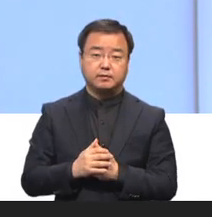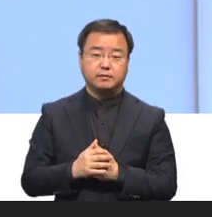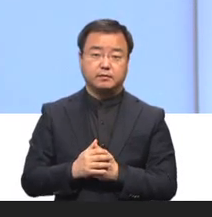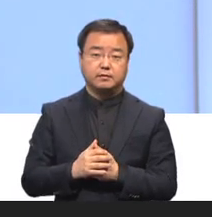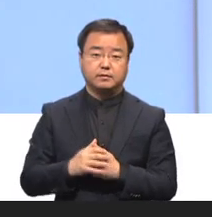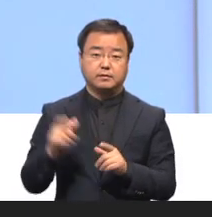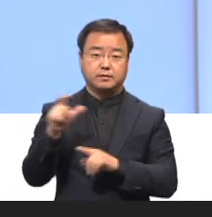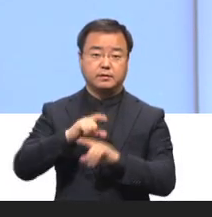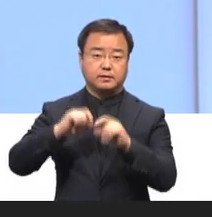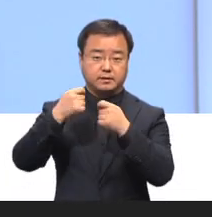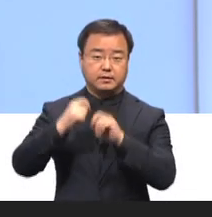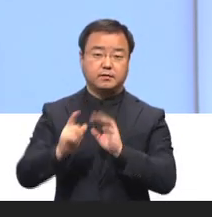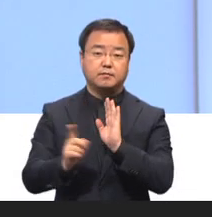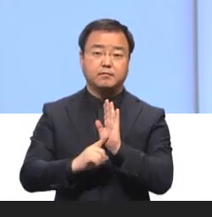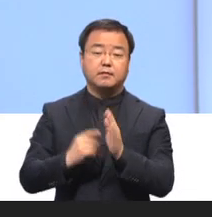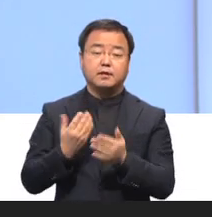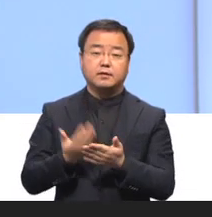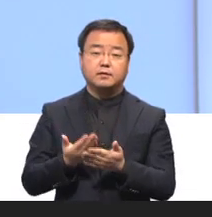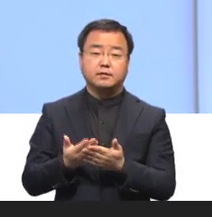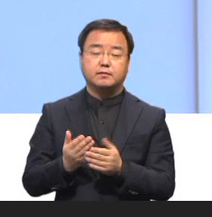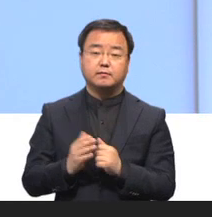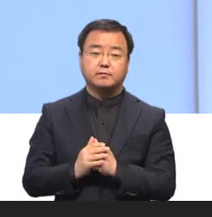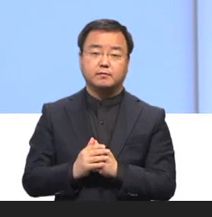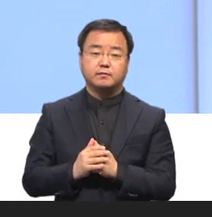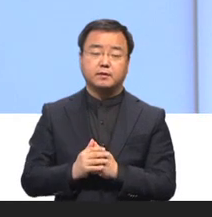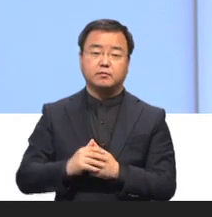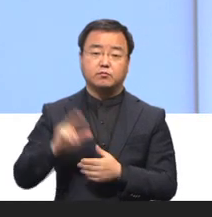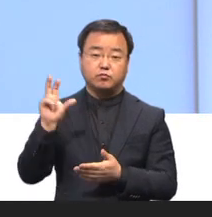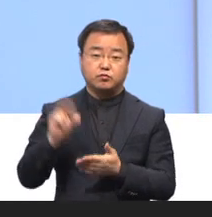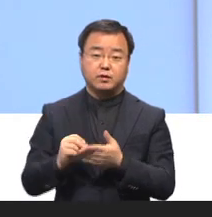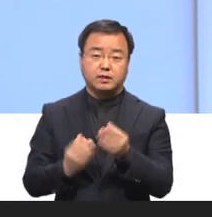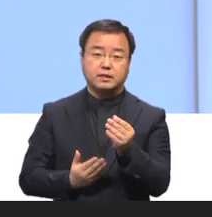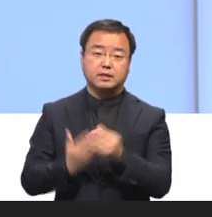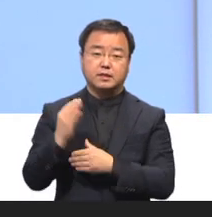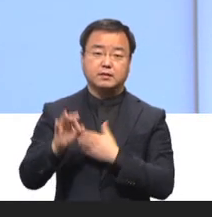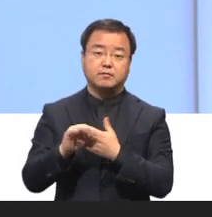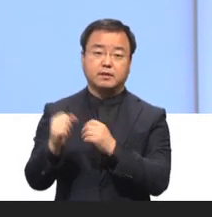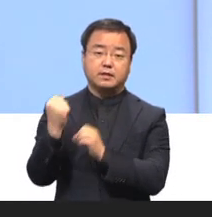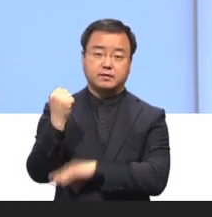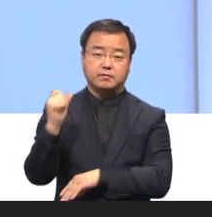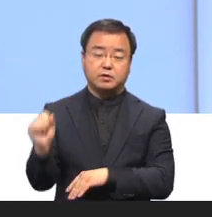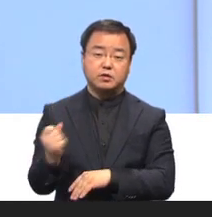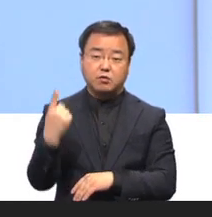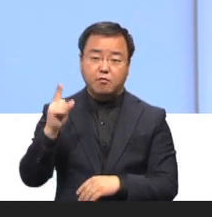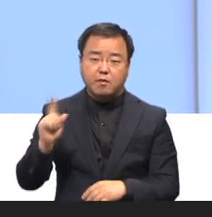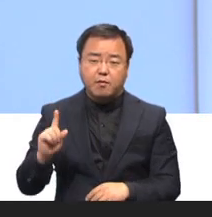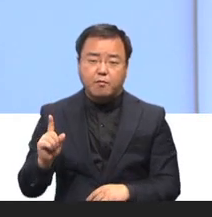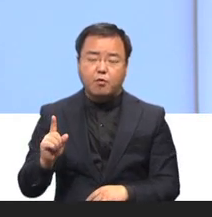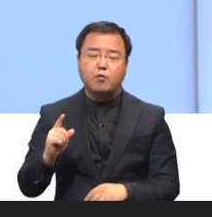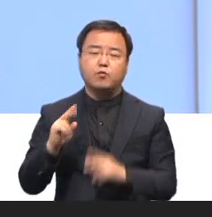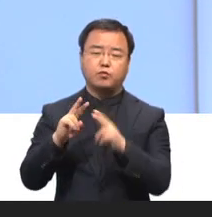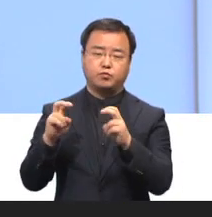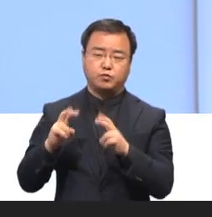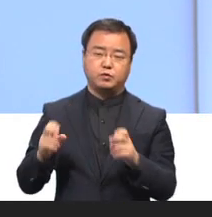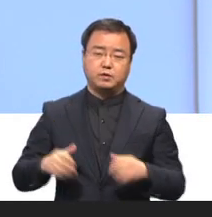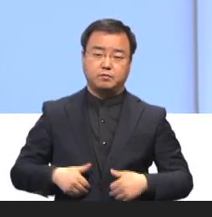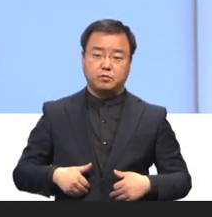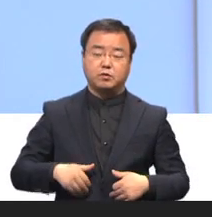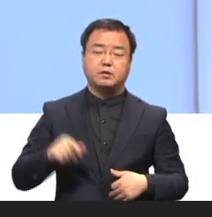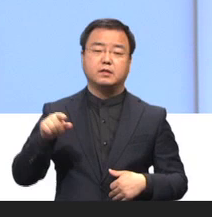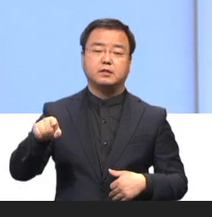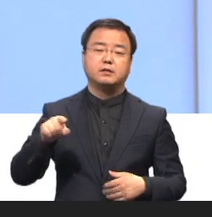네네. 브리핑 좀 해주실까요? 항상 문제가 있을 때는 그 문제의 근본적인 원인을 따져볼 필요가 있는데 예. 그것은